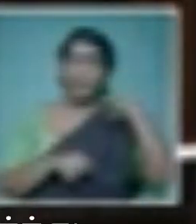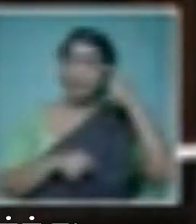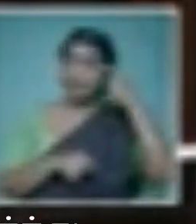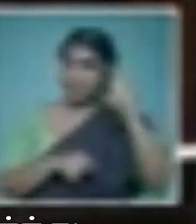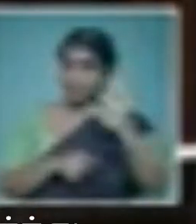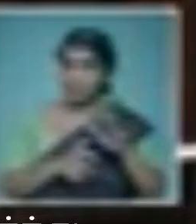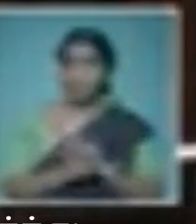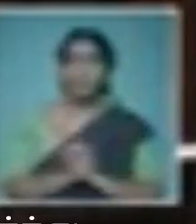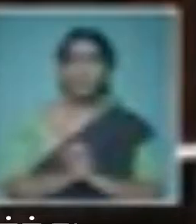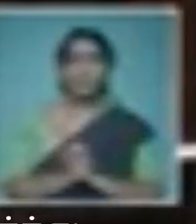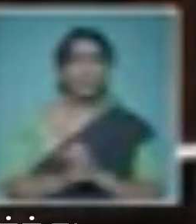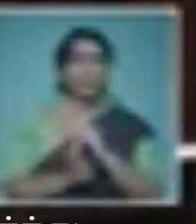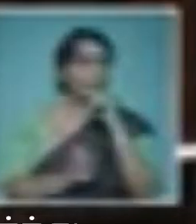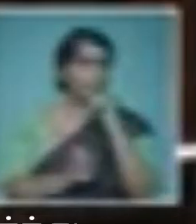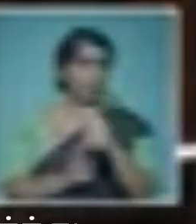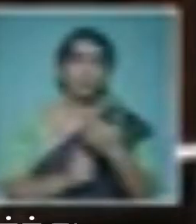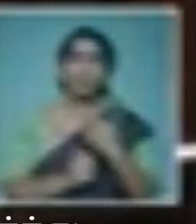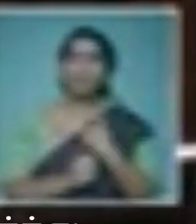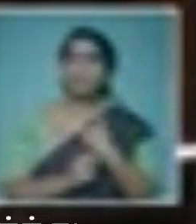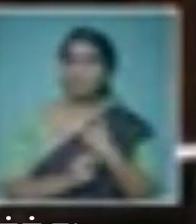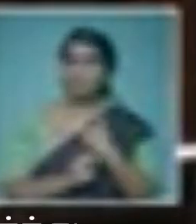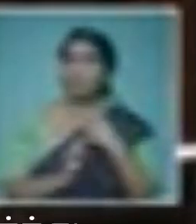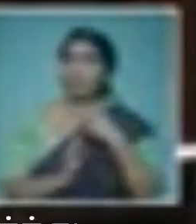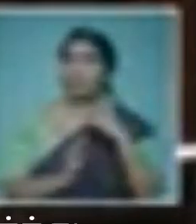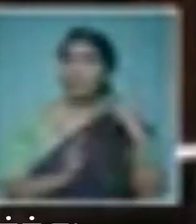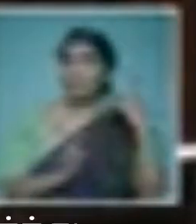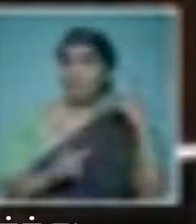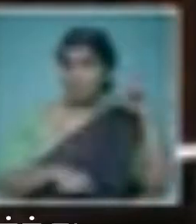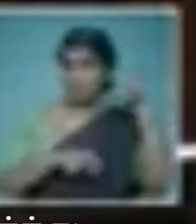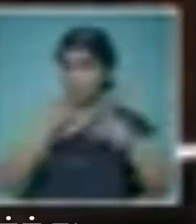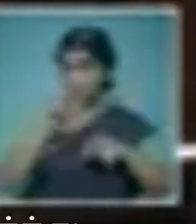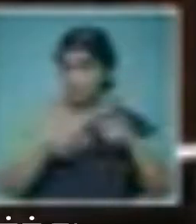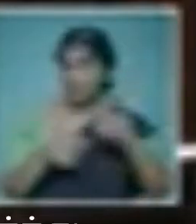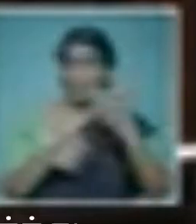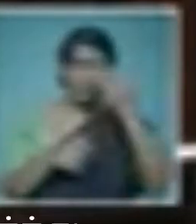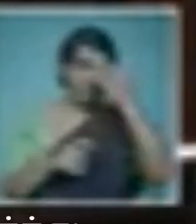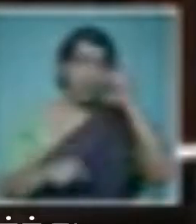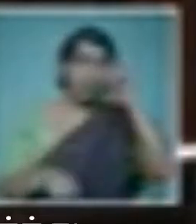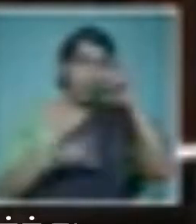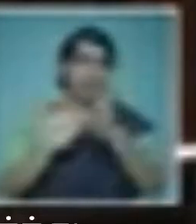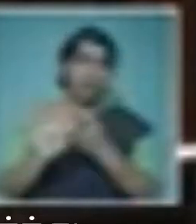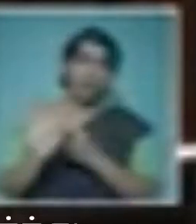එංගලුඩිය මාවීරරහල් එංගලුඩිය තමල් ඉලෙන්ජර්හල්